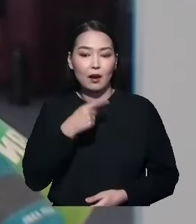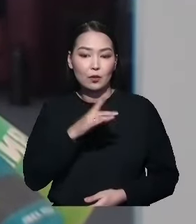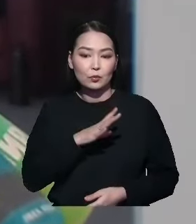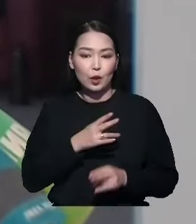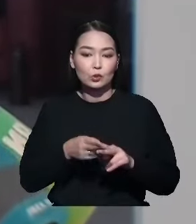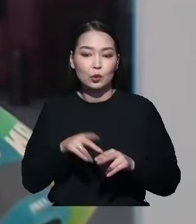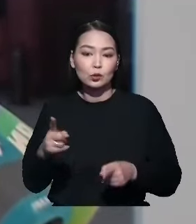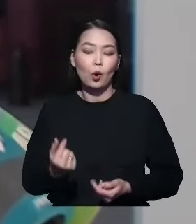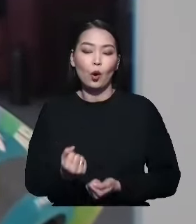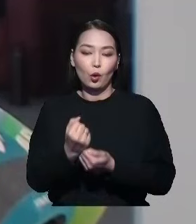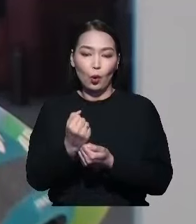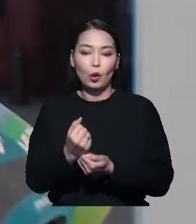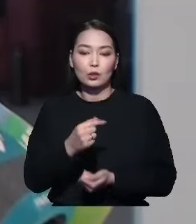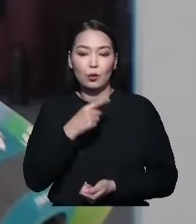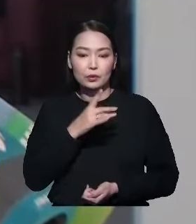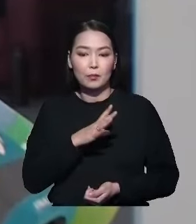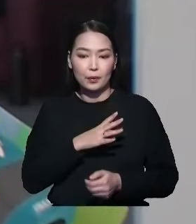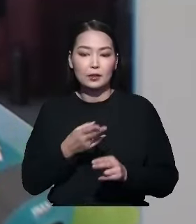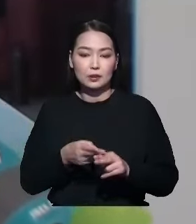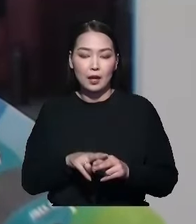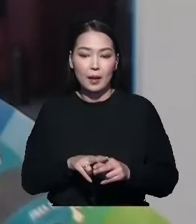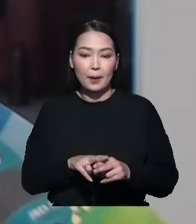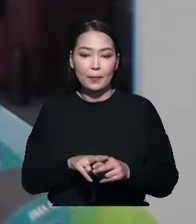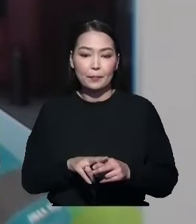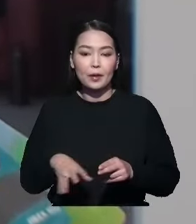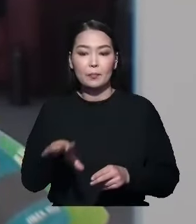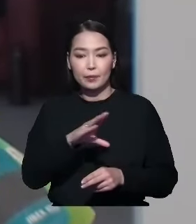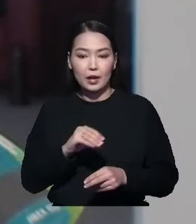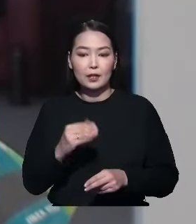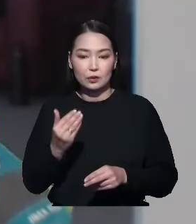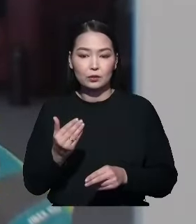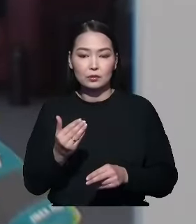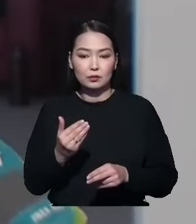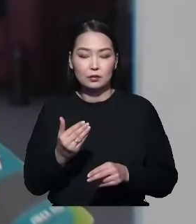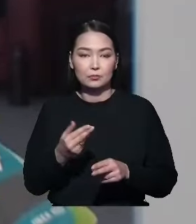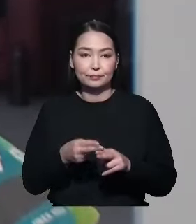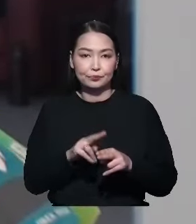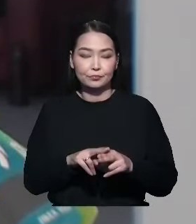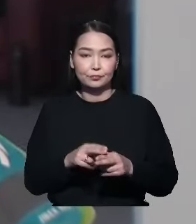қолдау жасау деген қолданылады, бірақ заңда оның ұғымы ашық көрсетілмеген.